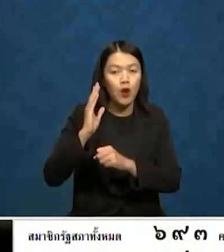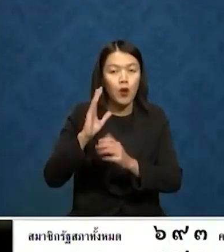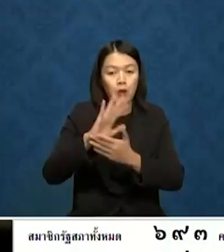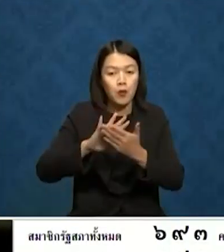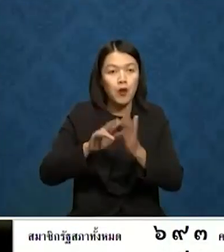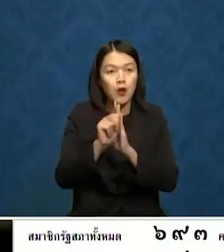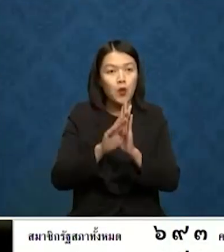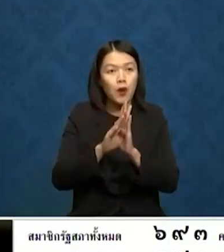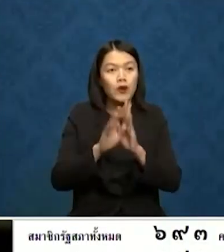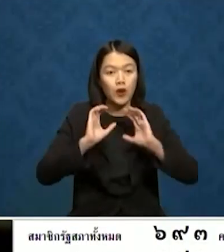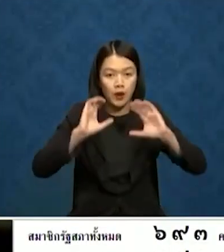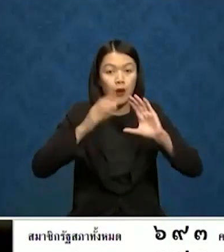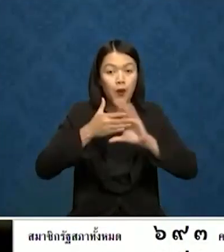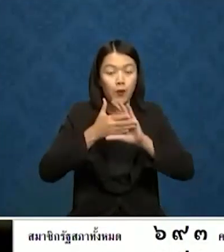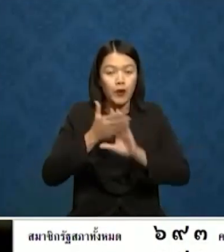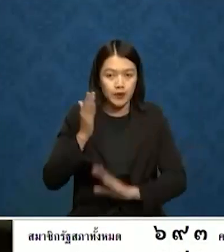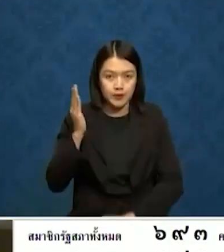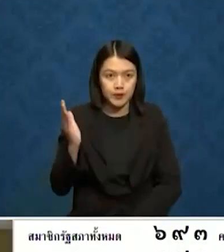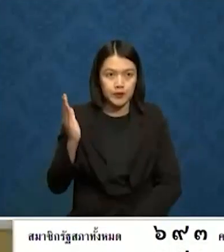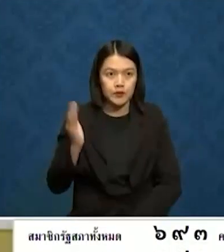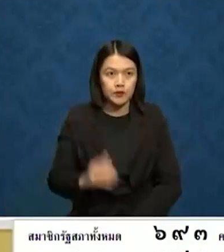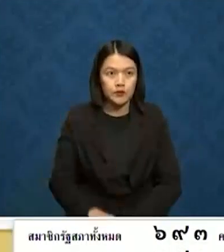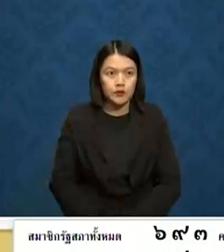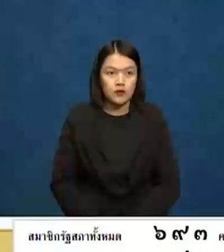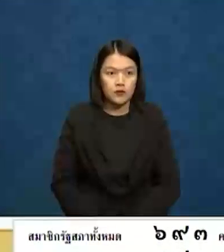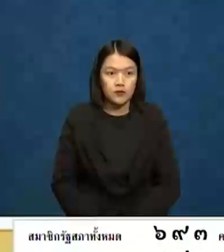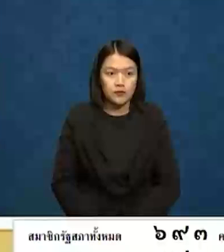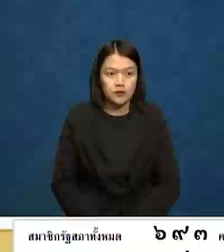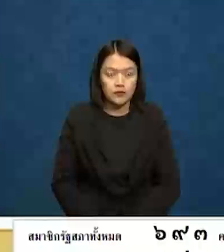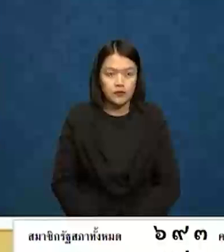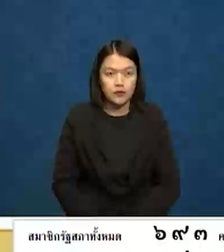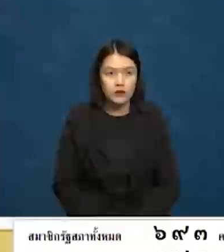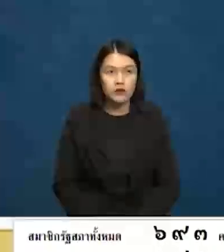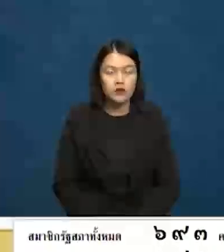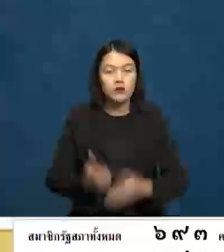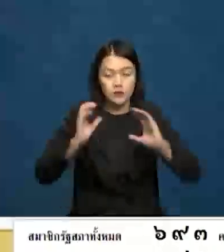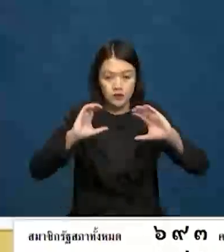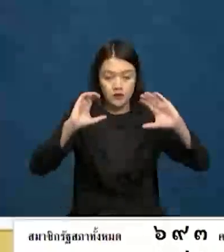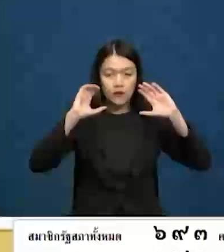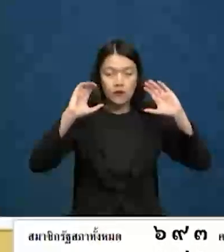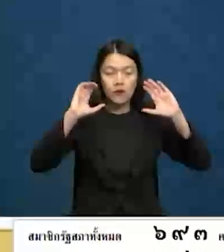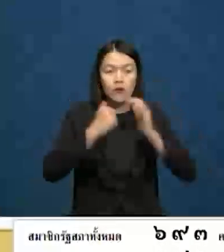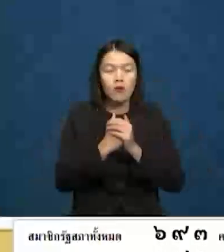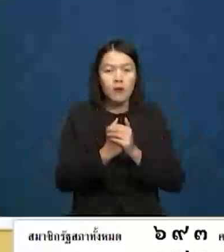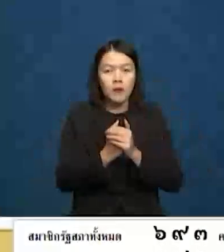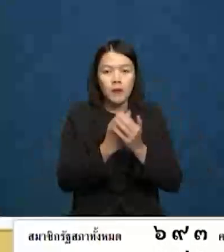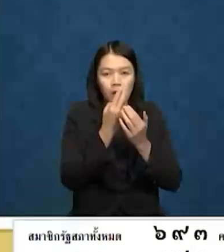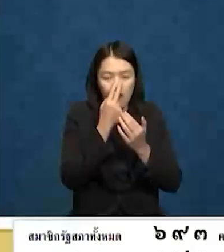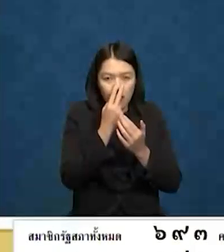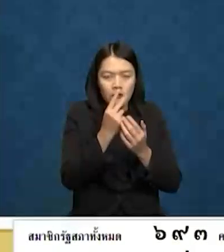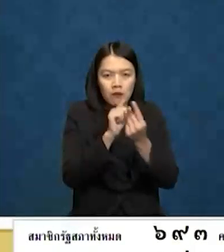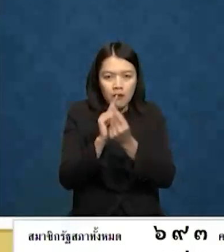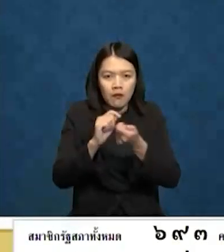ขอ PowerPoint ขึ้นด้วยนะครับครับความท้าทายที่รัฐบาลนะครับจะต้องเผชิญเนี่ยนะครับไม่ว่